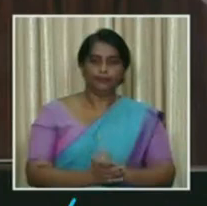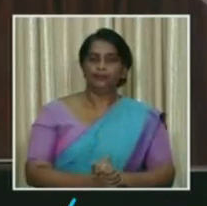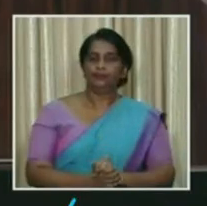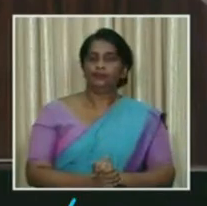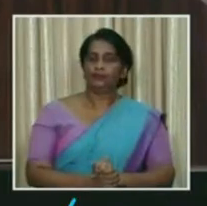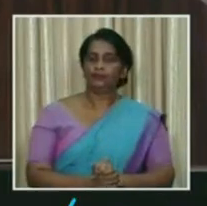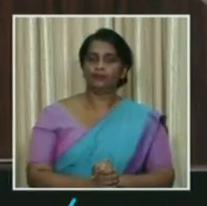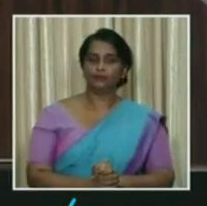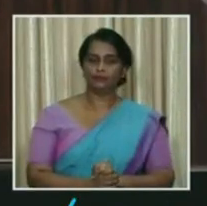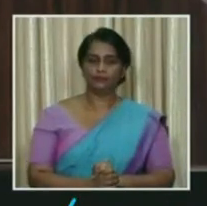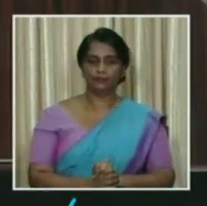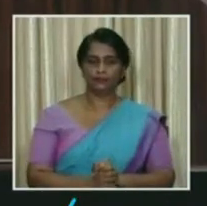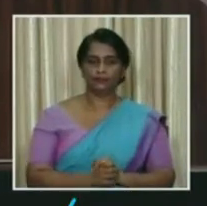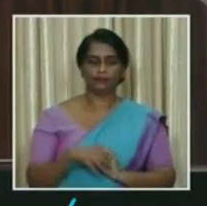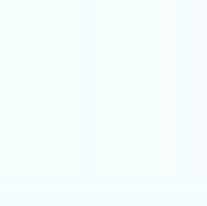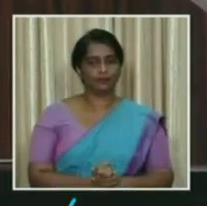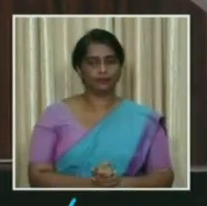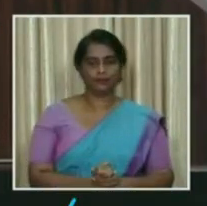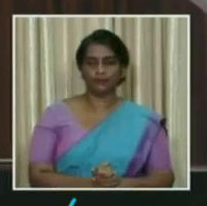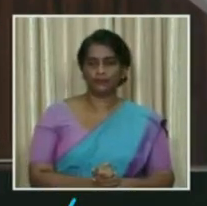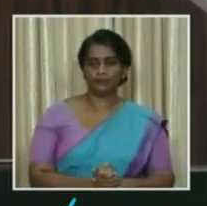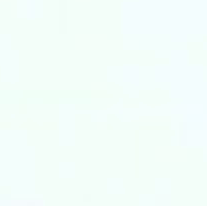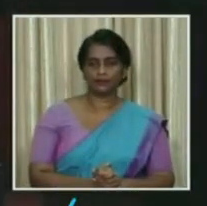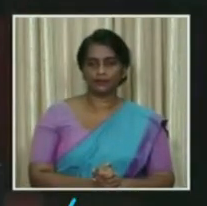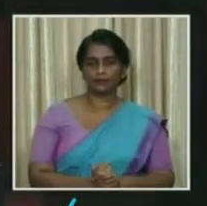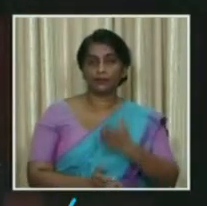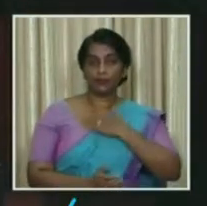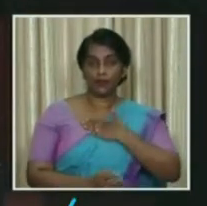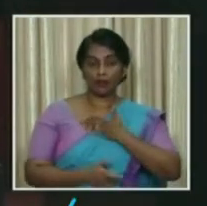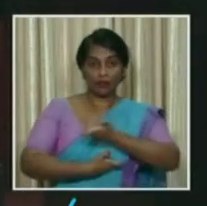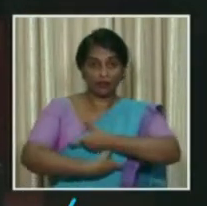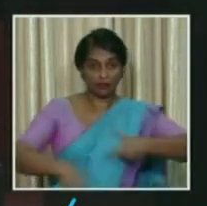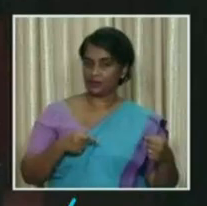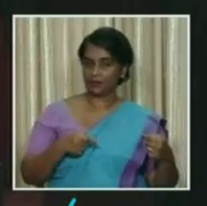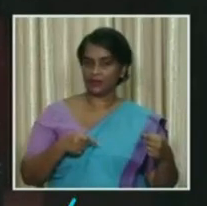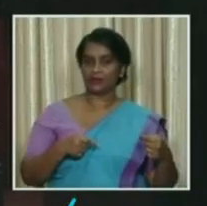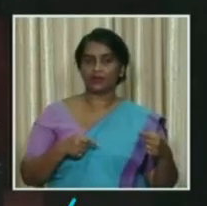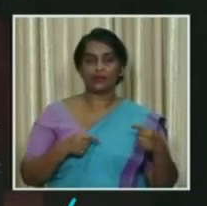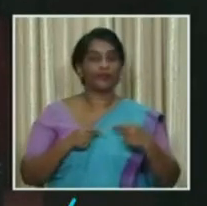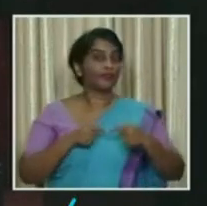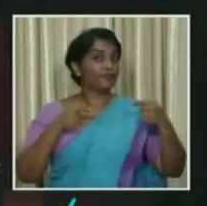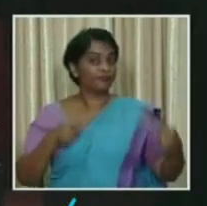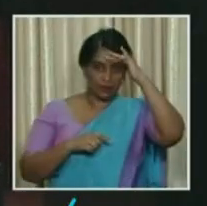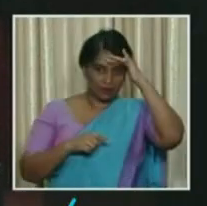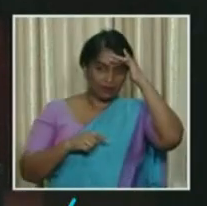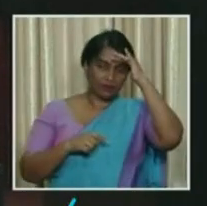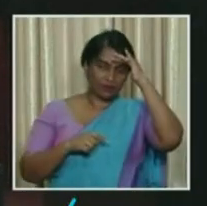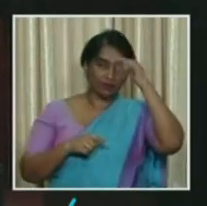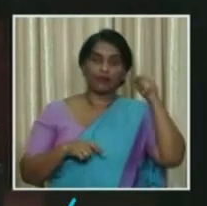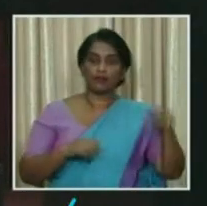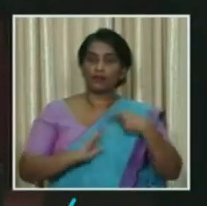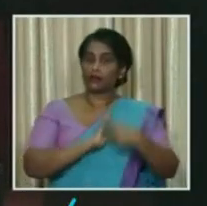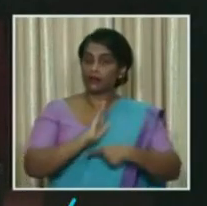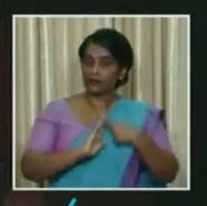තියෙන්නේ? ගරු කතානායකතුමා, මගේ තනතුර සඳහන් කරපු නිසා මට අවස්ථාව දෙන්න. විපක්ෂයේ නායකවරයාට මේ